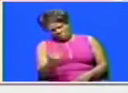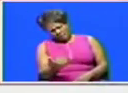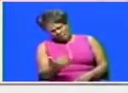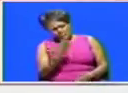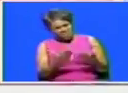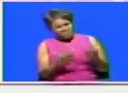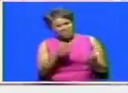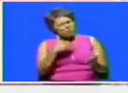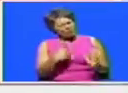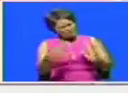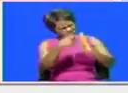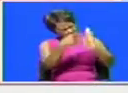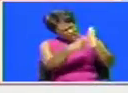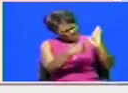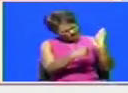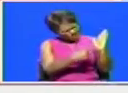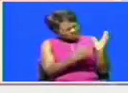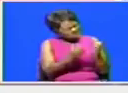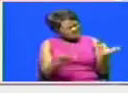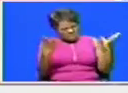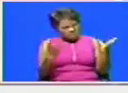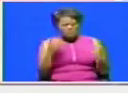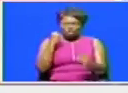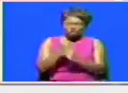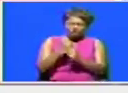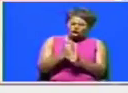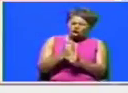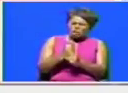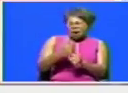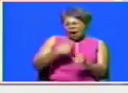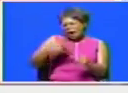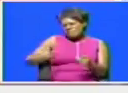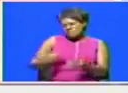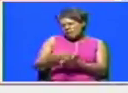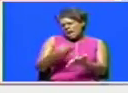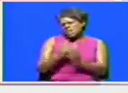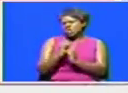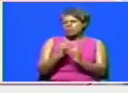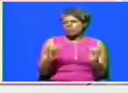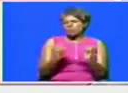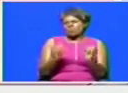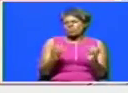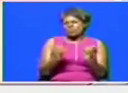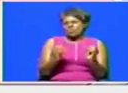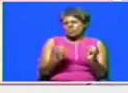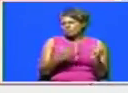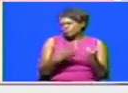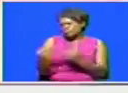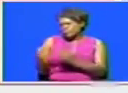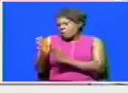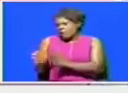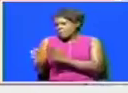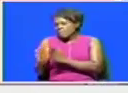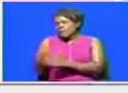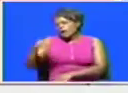Pengine umemwekea mambo mengi, mwenyewe ana mambo mengi kazini, hana hela. Akiitwa na rafiki njoo unywe chupa moja, anakimbia kula ndani kunywa chupa moja, inakuwa ni